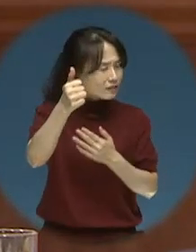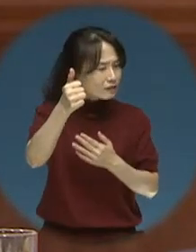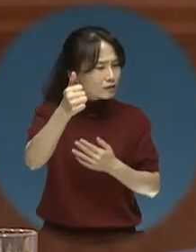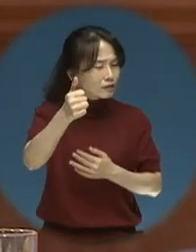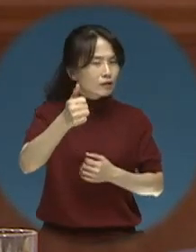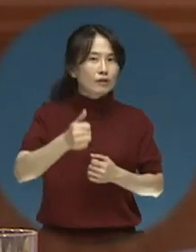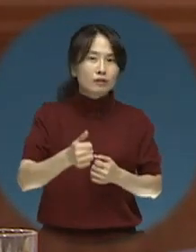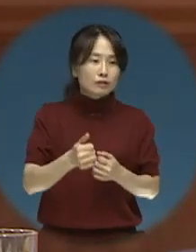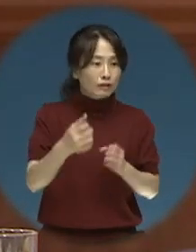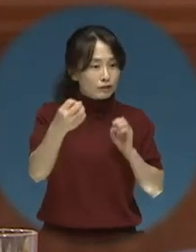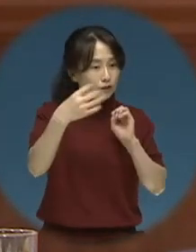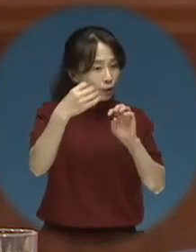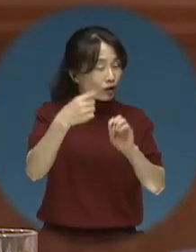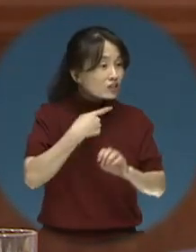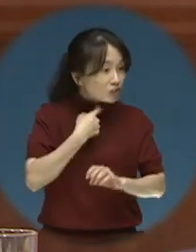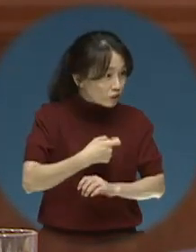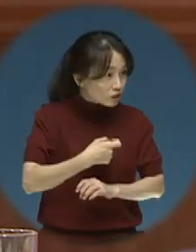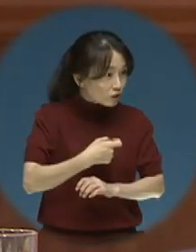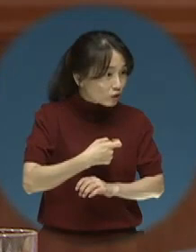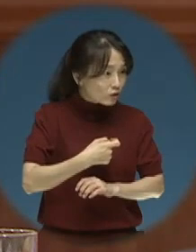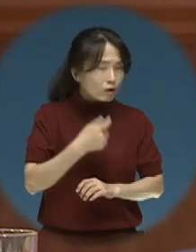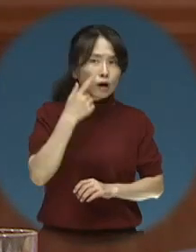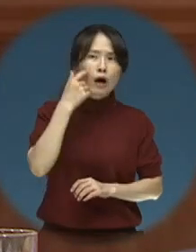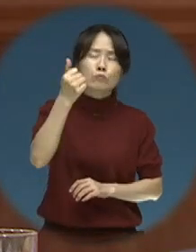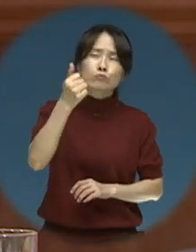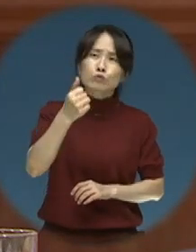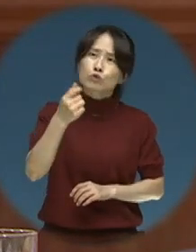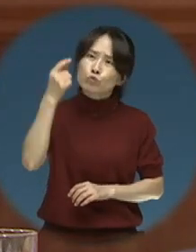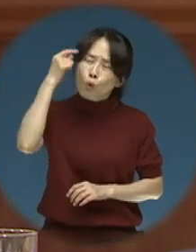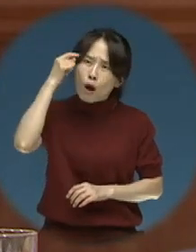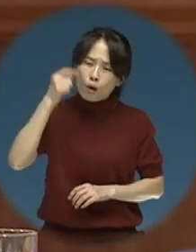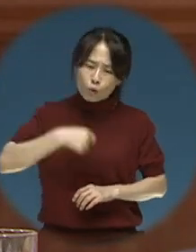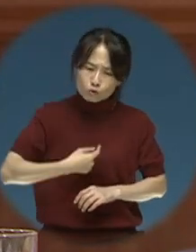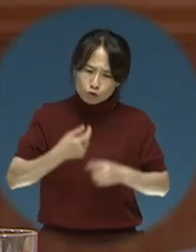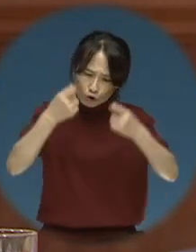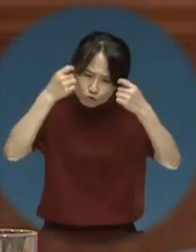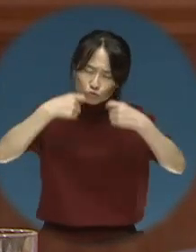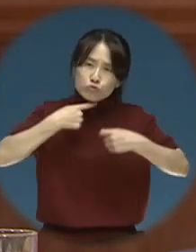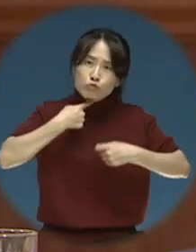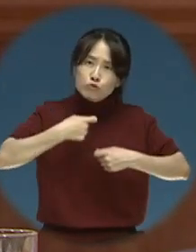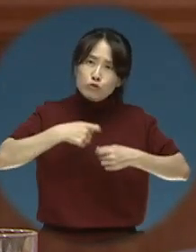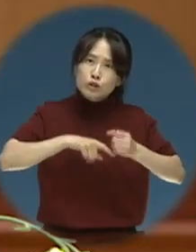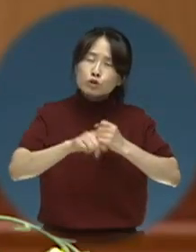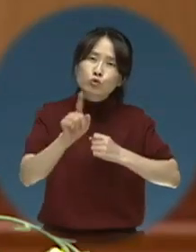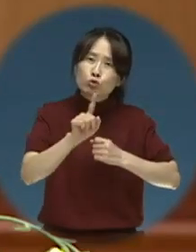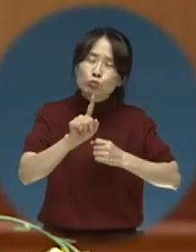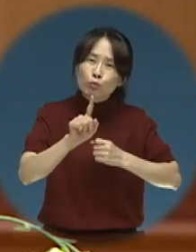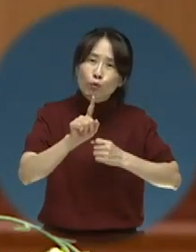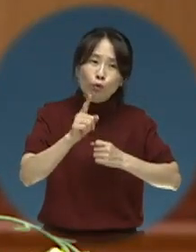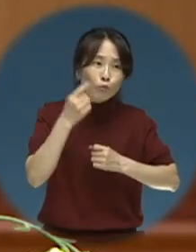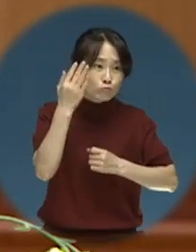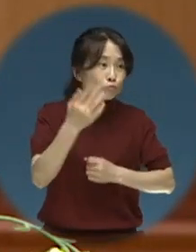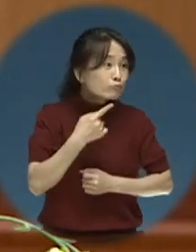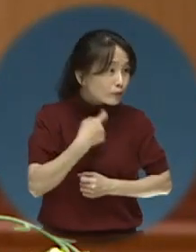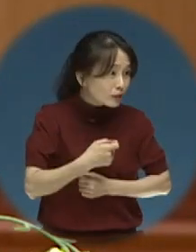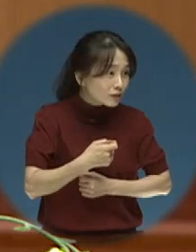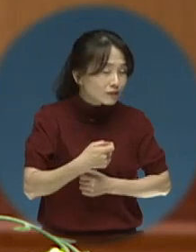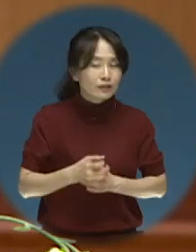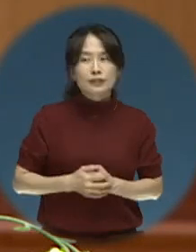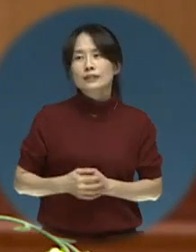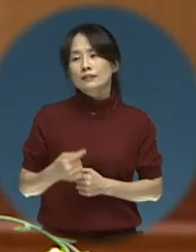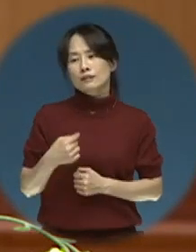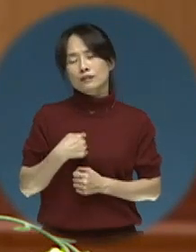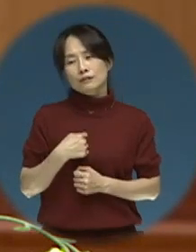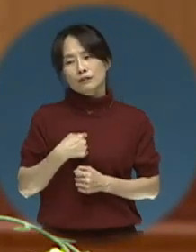이런 주제로 대화해 보신 적 없으세요? 아버님은 왜 그렇게 홀로 우셨습니까? 이런 이야기? 예, 그러니까 몇십 년이